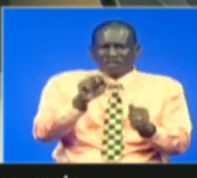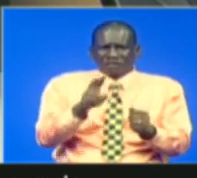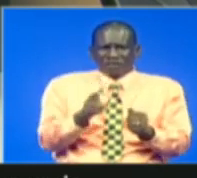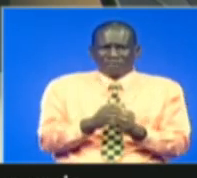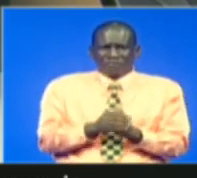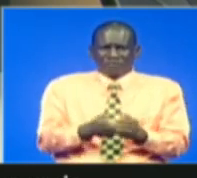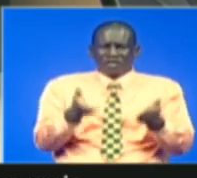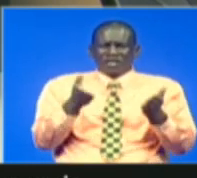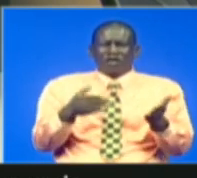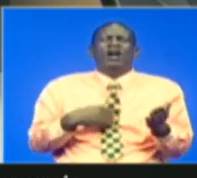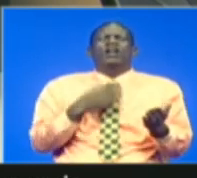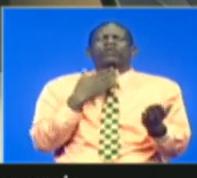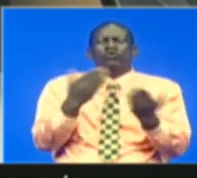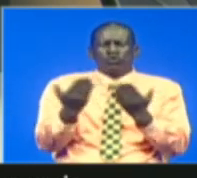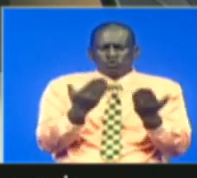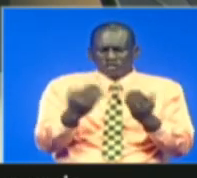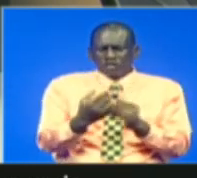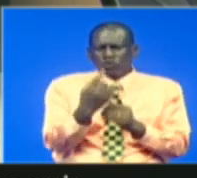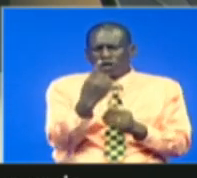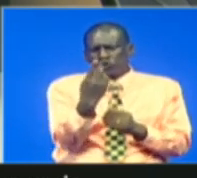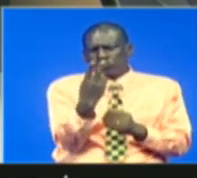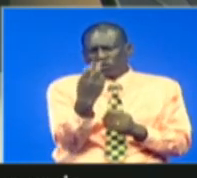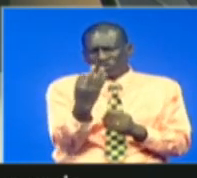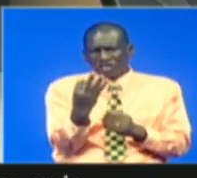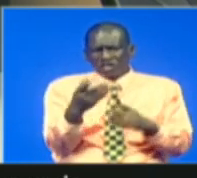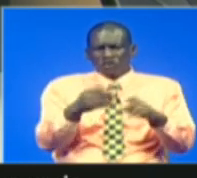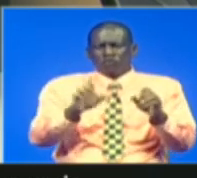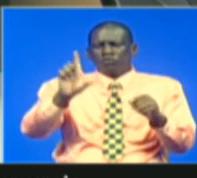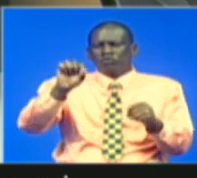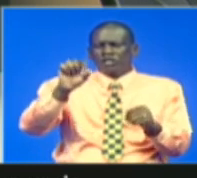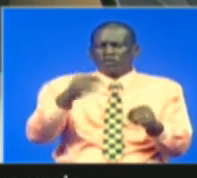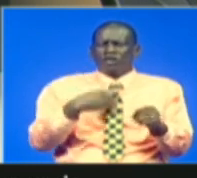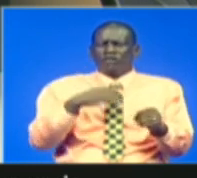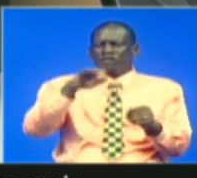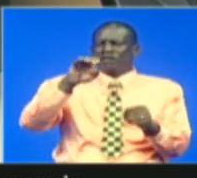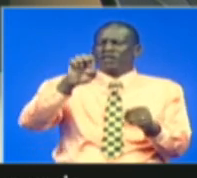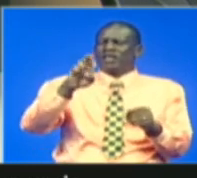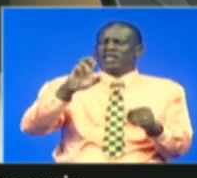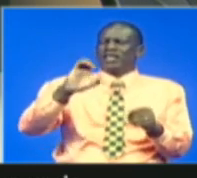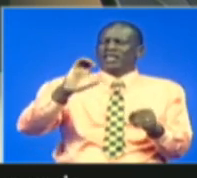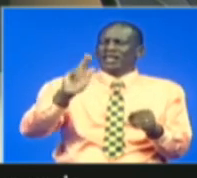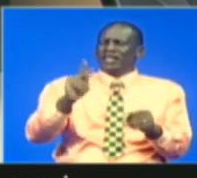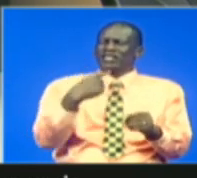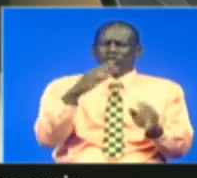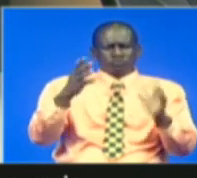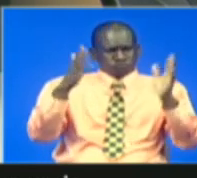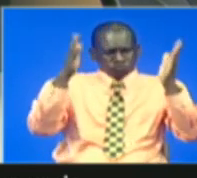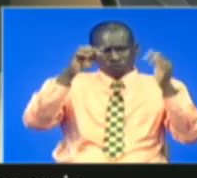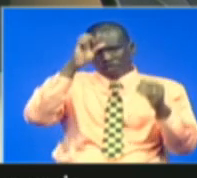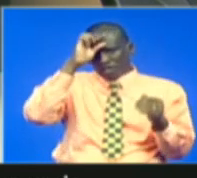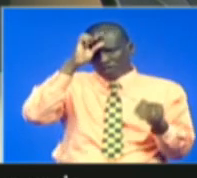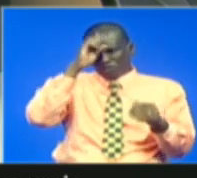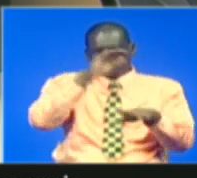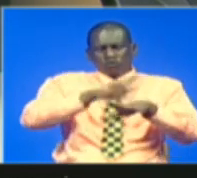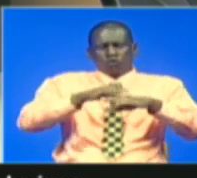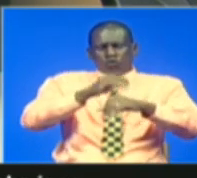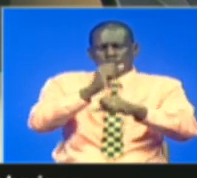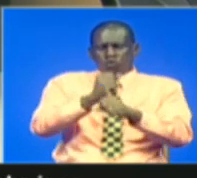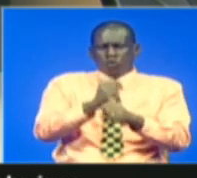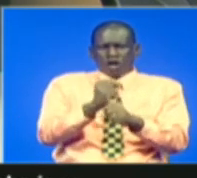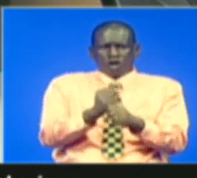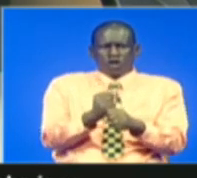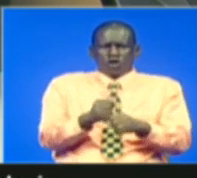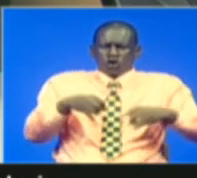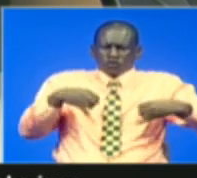taarifa hizo zinaendelea. Mawili matatu kutoka mtandao wa Twitter, kuna Eric Munyali anasema pongezi kwa serikali kwa kazi nzuri ya kukabiliana